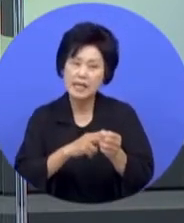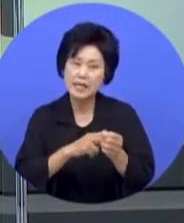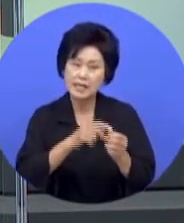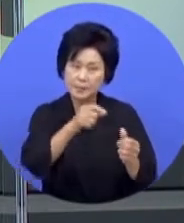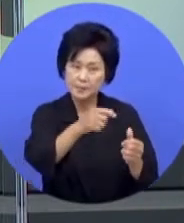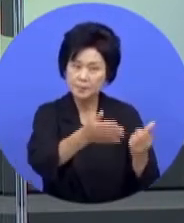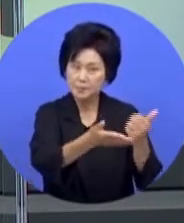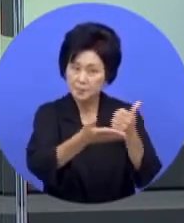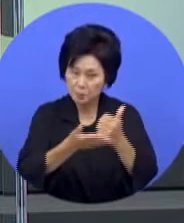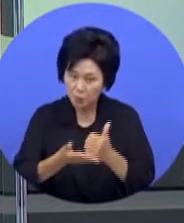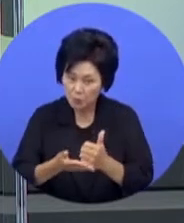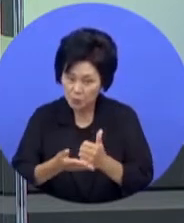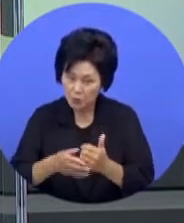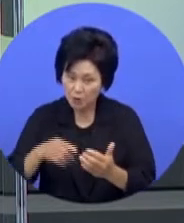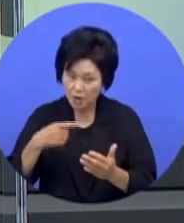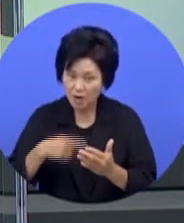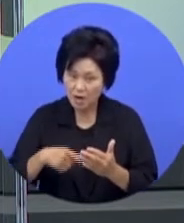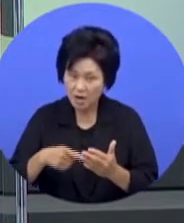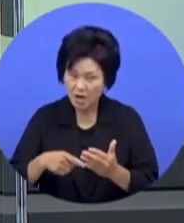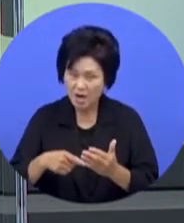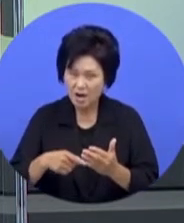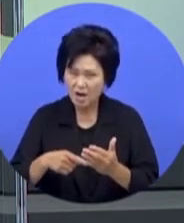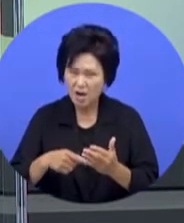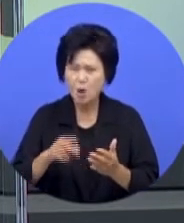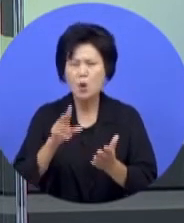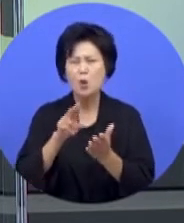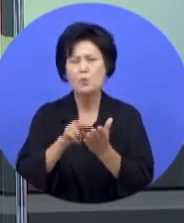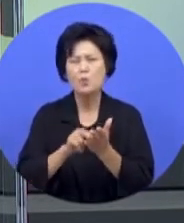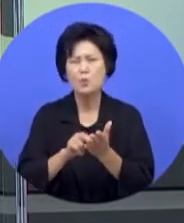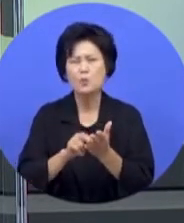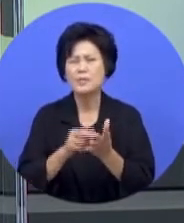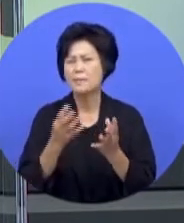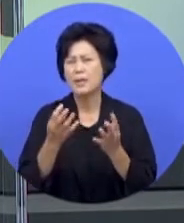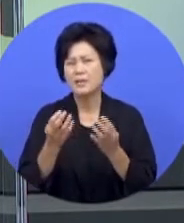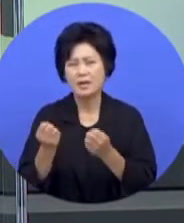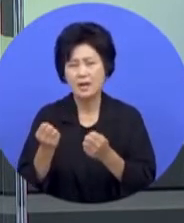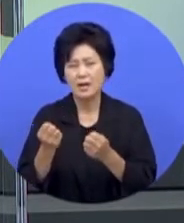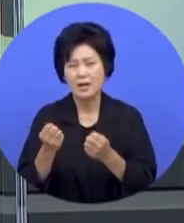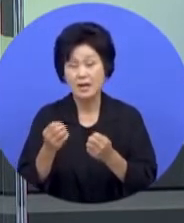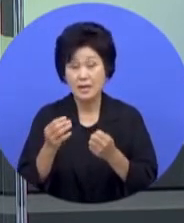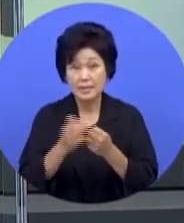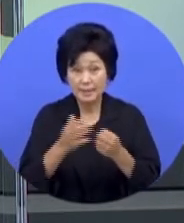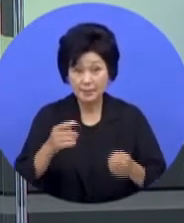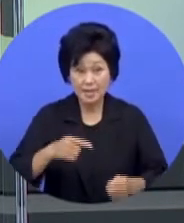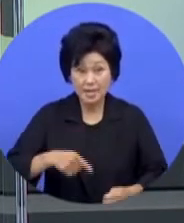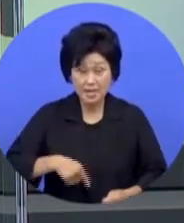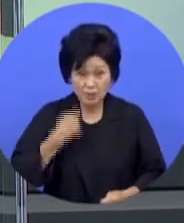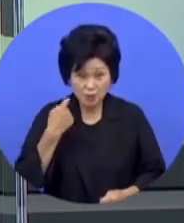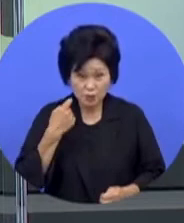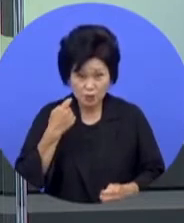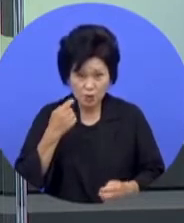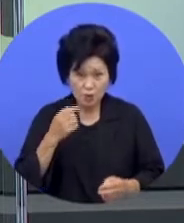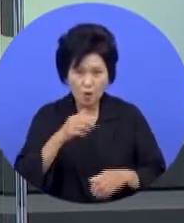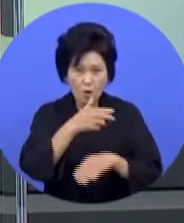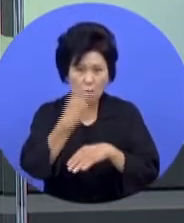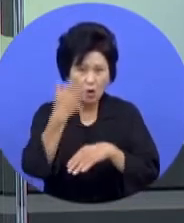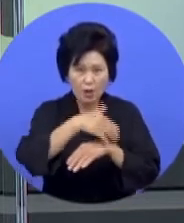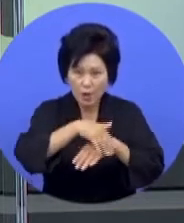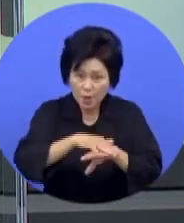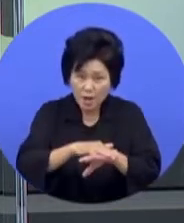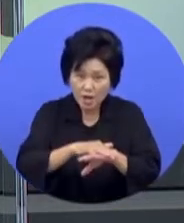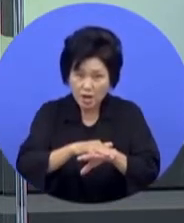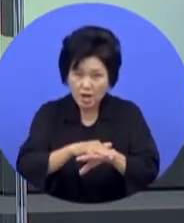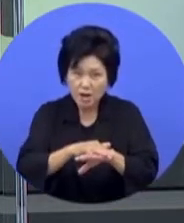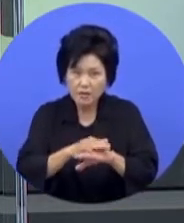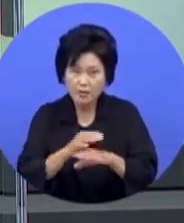운영하려고 하니까 운영 문제에서 심각한 문제가 있었거든요. 예, 예, 예. 근데 SOT는 이제 자기주도 학습이기 때문에 예. 이렇게 자기